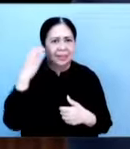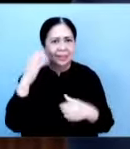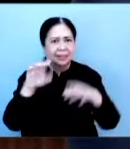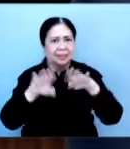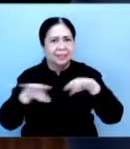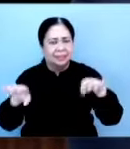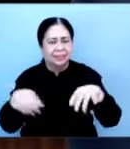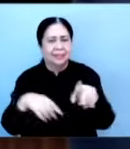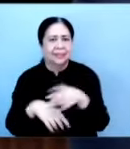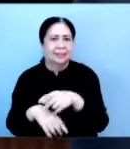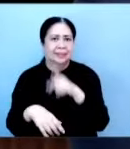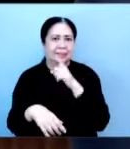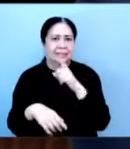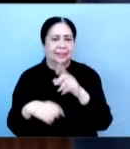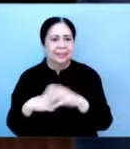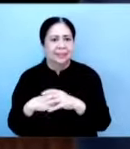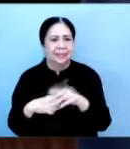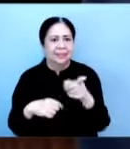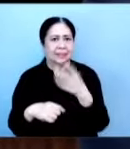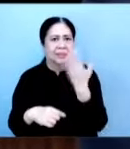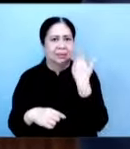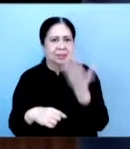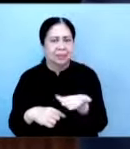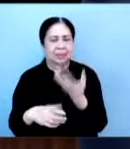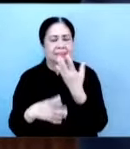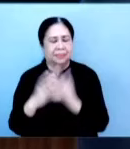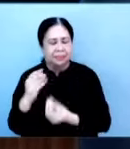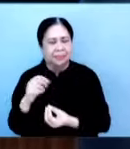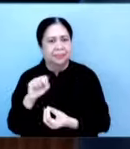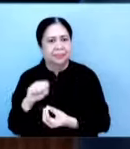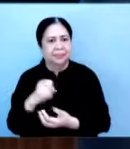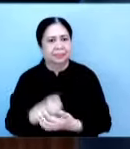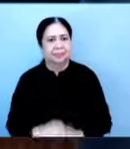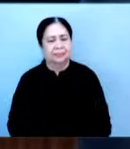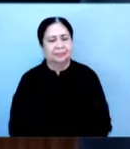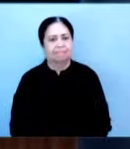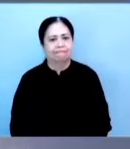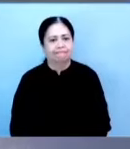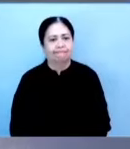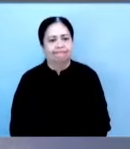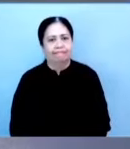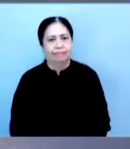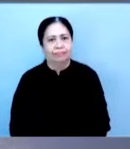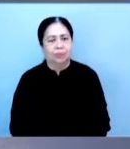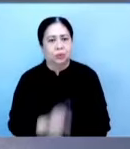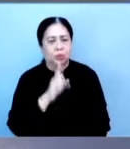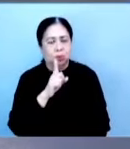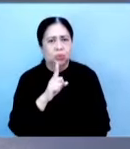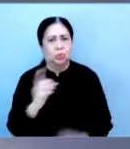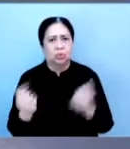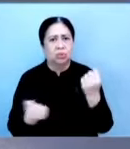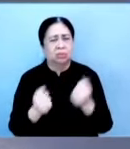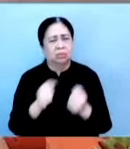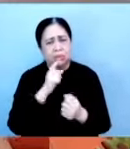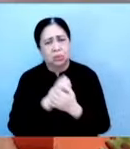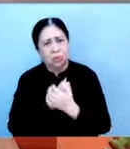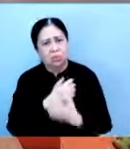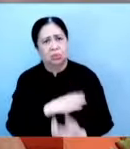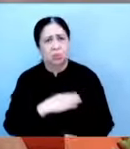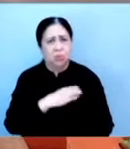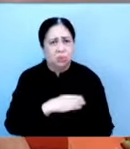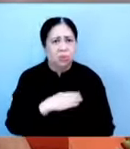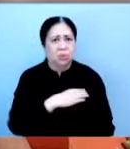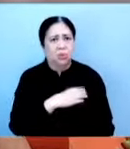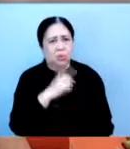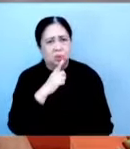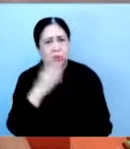talaga makita sila yung nawalan sila yung sila ang offended part I'm sure yung driver naman hindi niya talaga yan ginusto mangyari imagine mo din yung